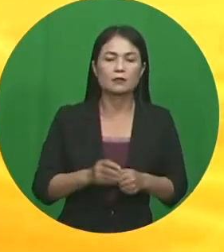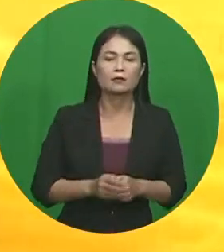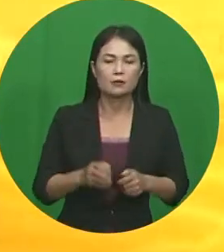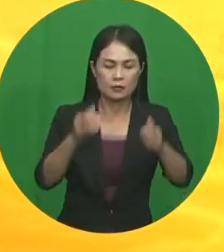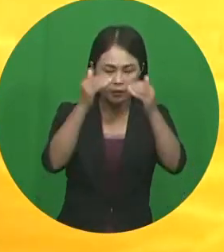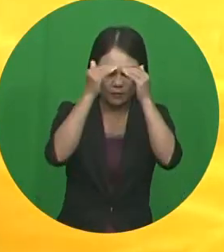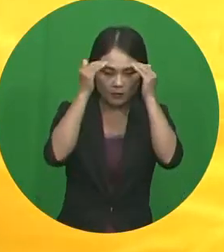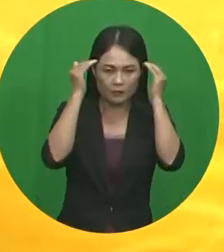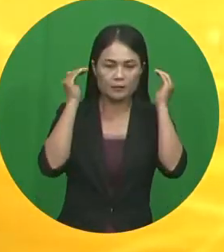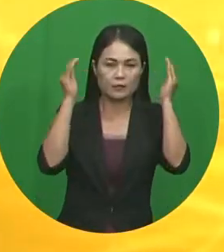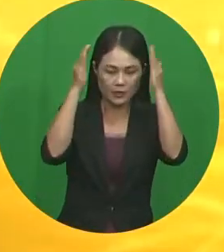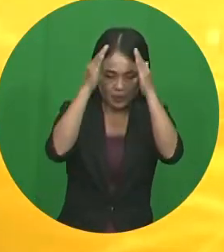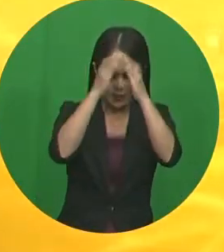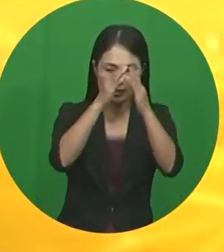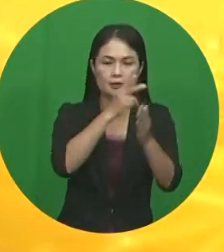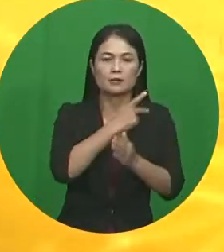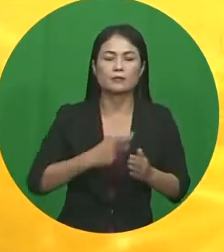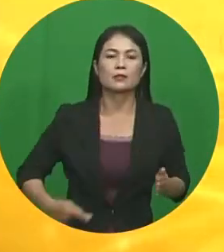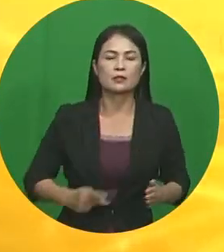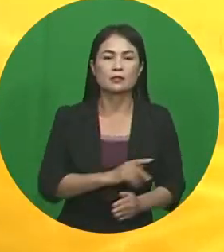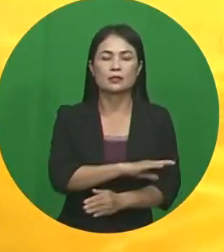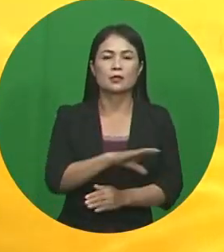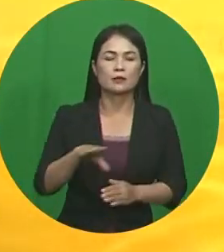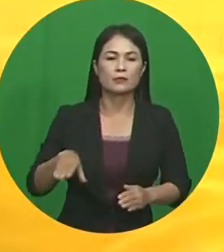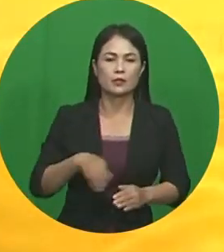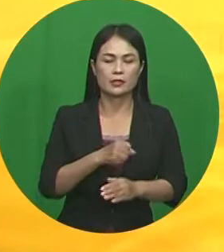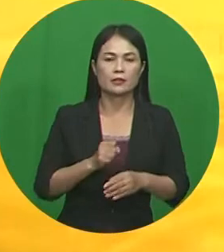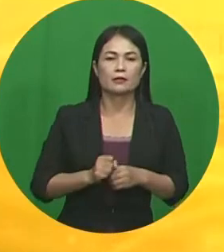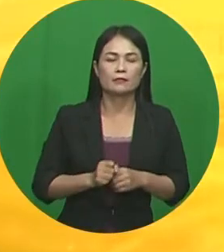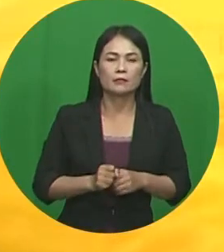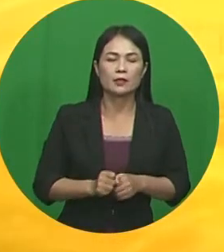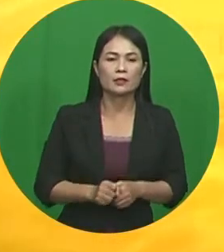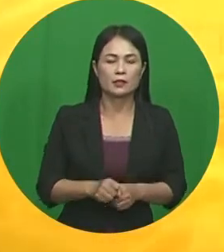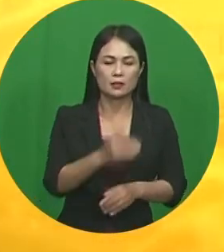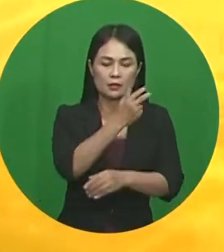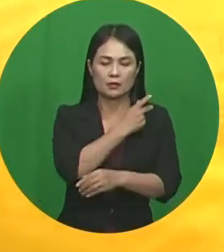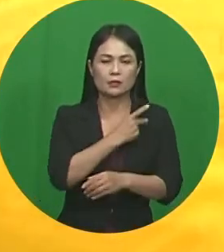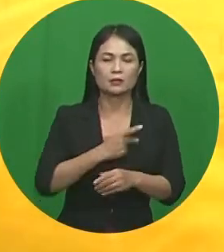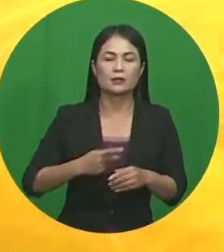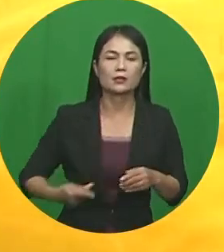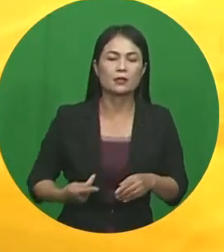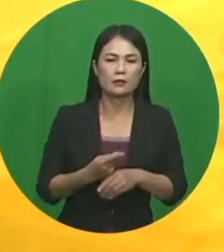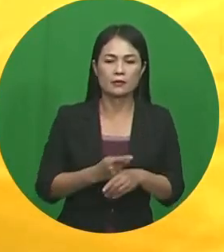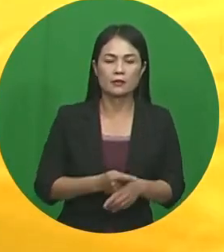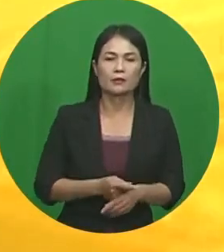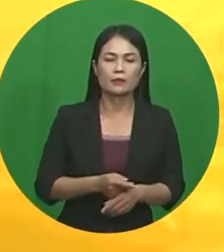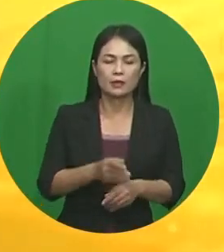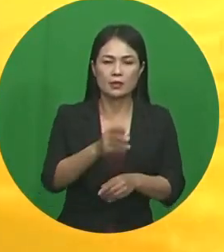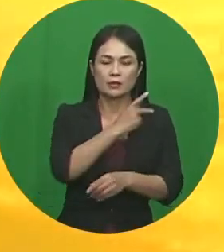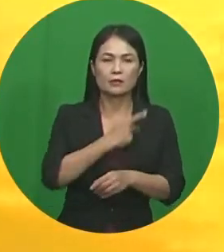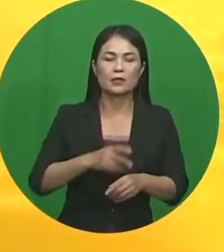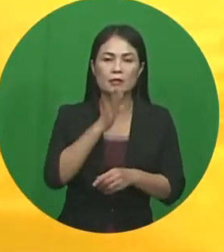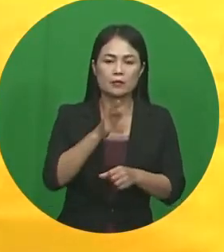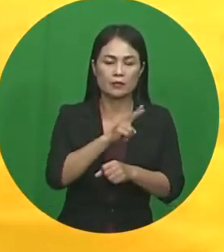សម្តេចព្រះបរមនាថព្រះមហាក្សត្រនៃព្រះរាជាណាចក្រកម្ពុជានិងសម្តេចព្រះមហាក្សត្រីព្រះវររា